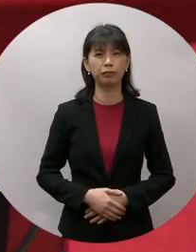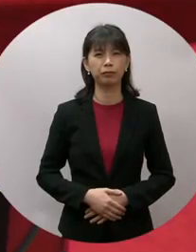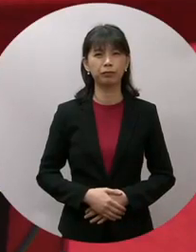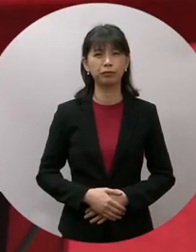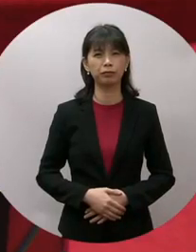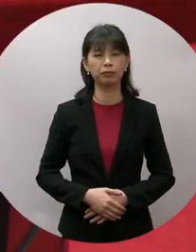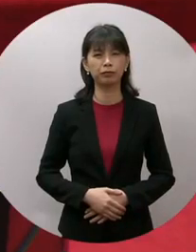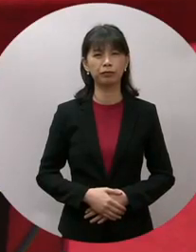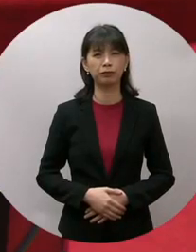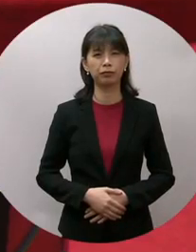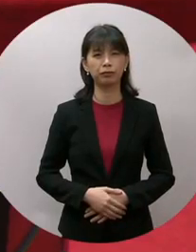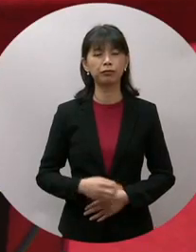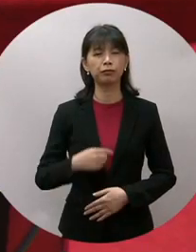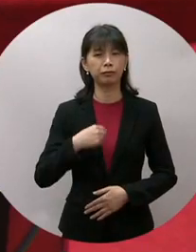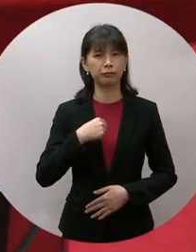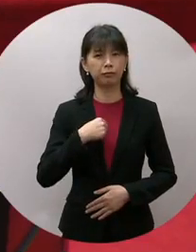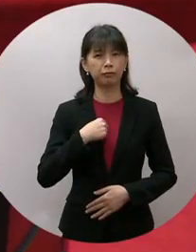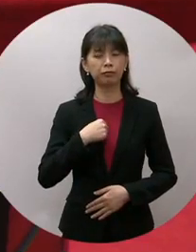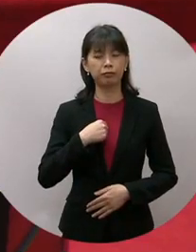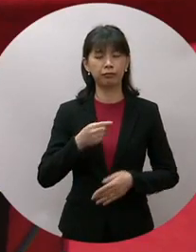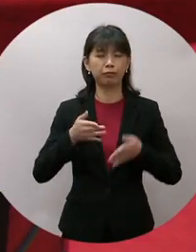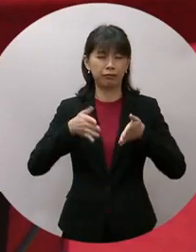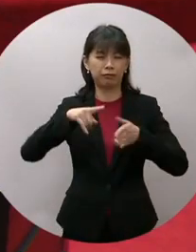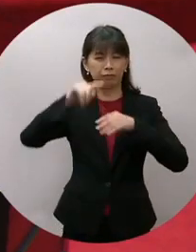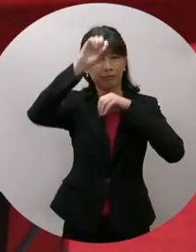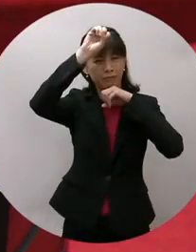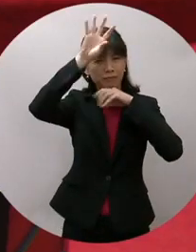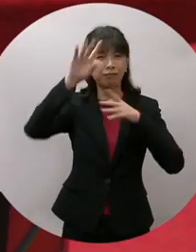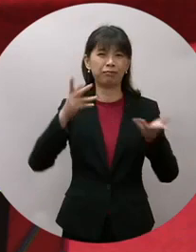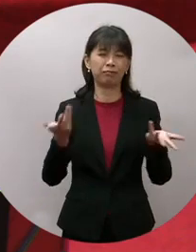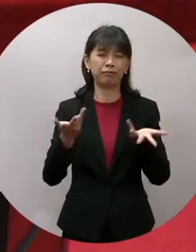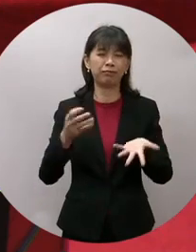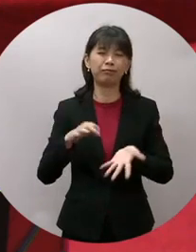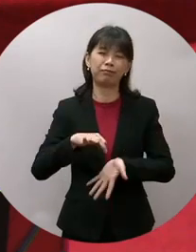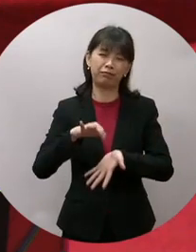在这个地方我还是要从凤梨开始谈起，